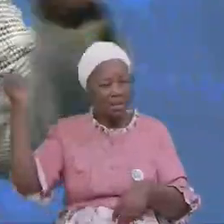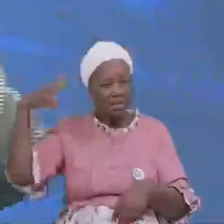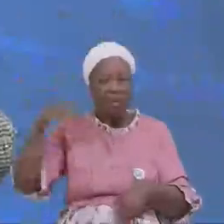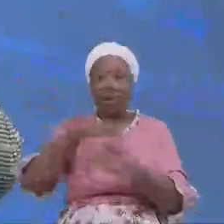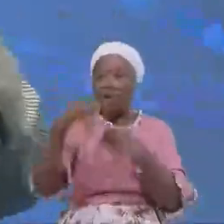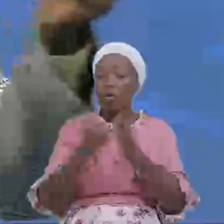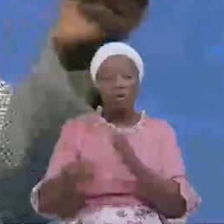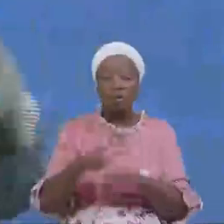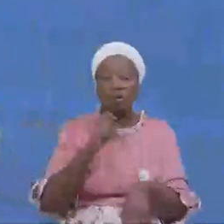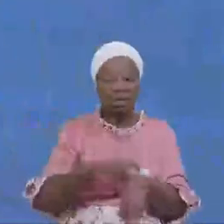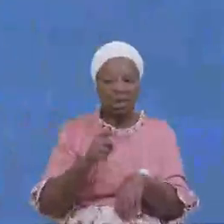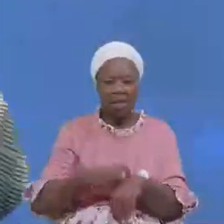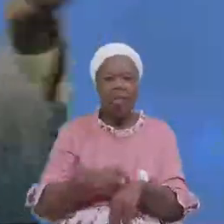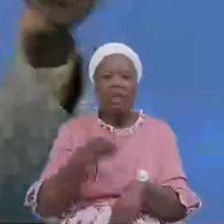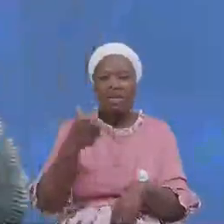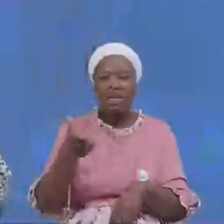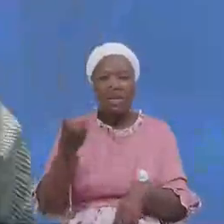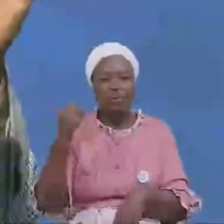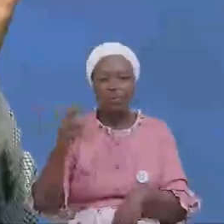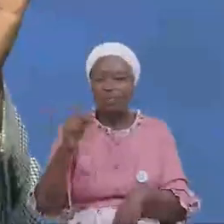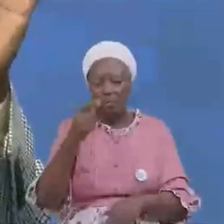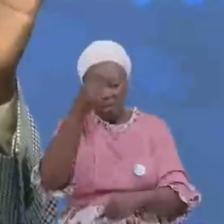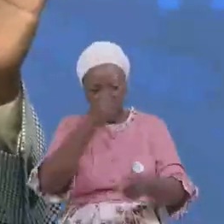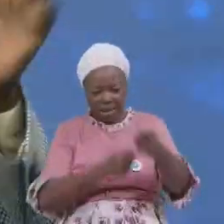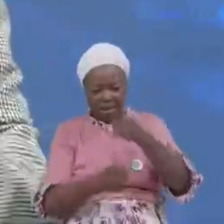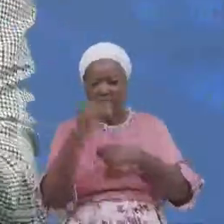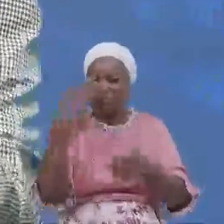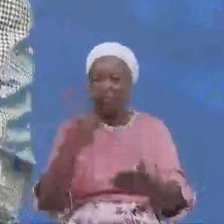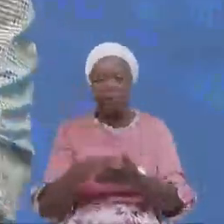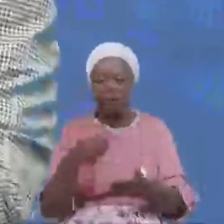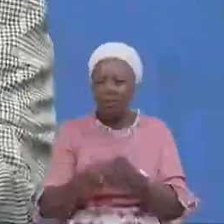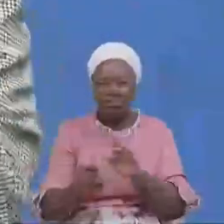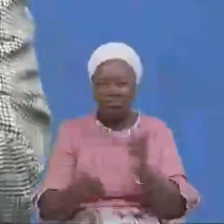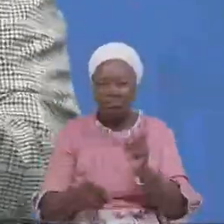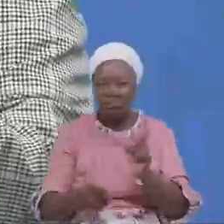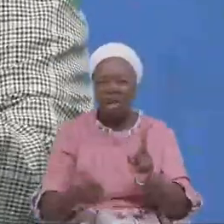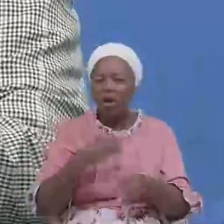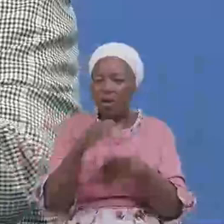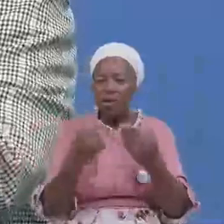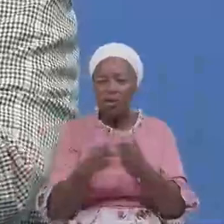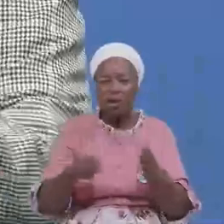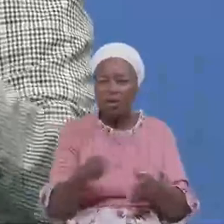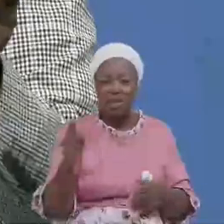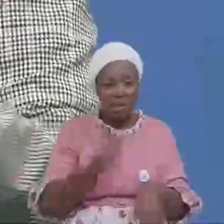moment, il n'y avait pas d'échange d'argent. Pendant tout ce temps-là,